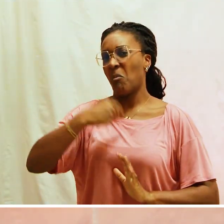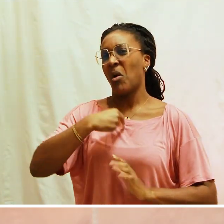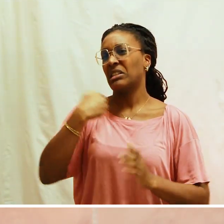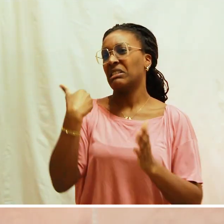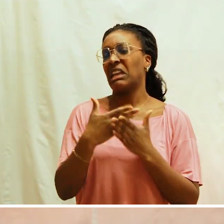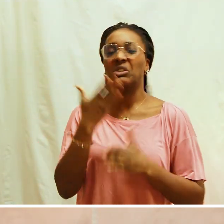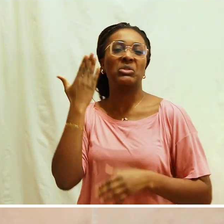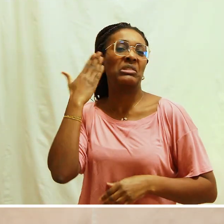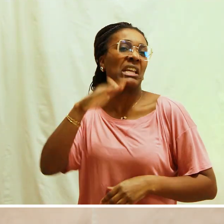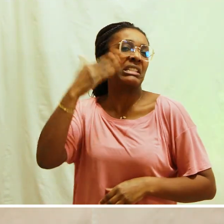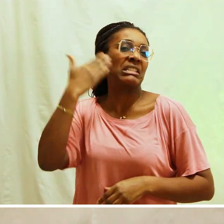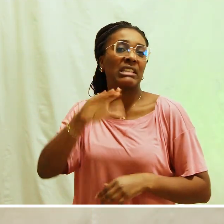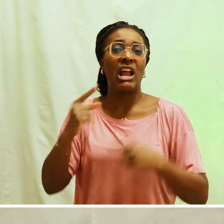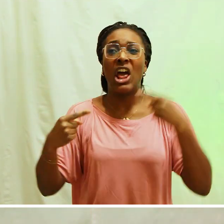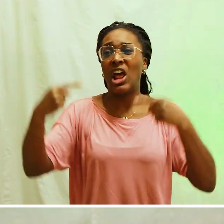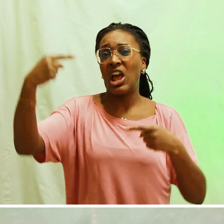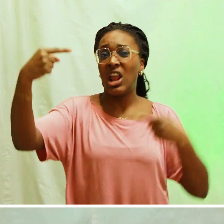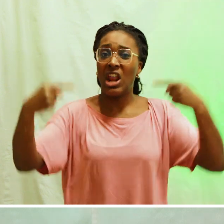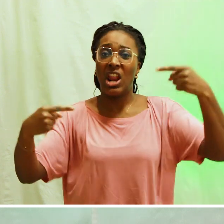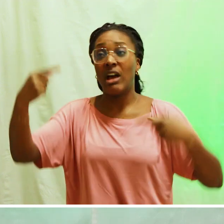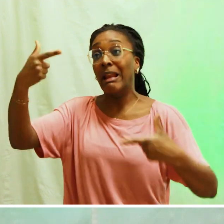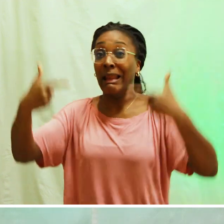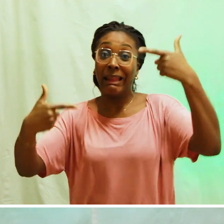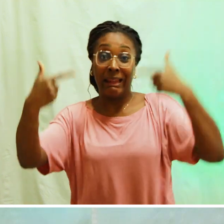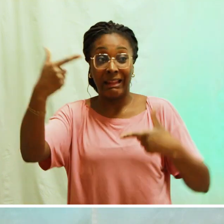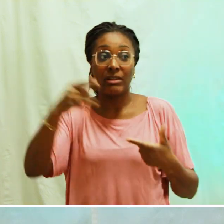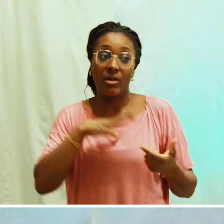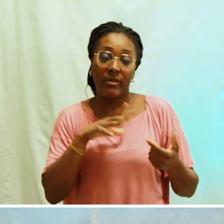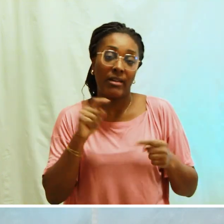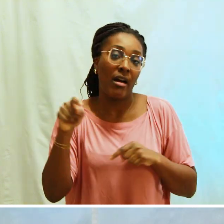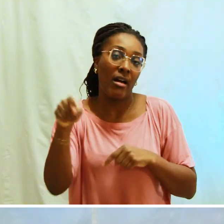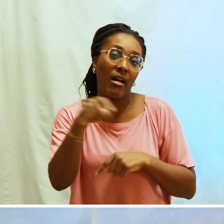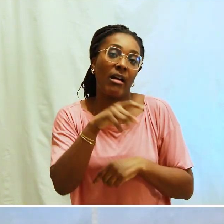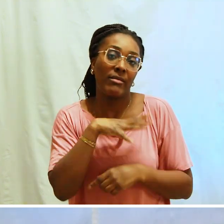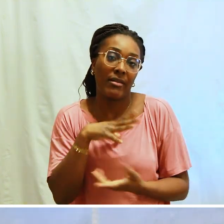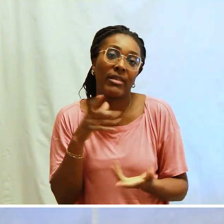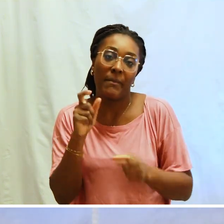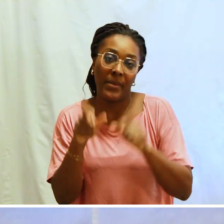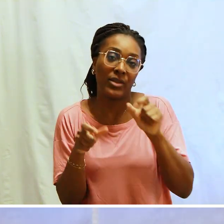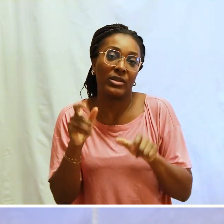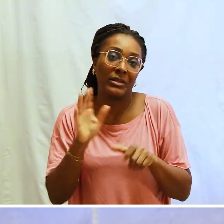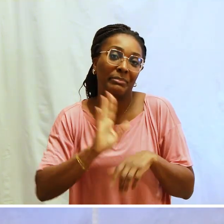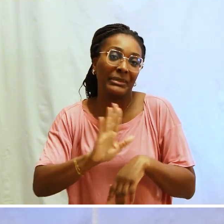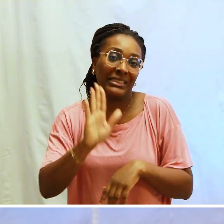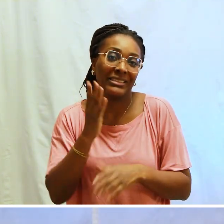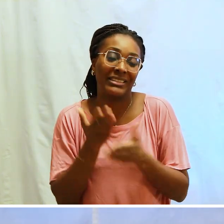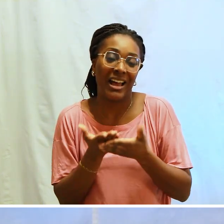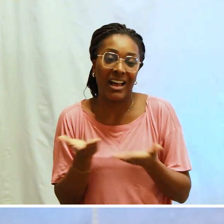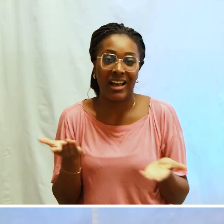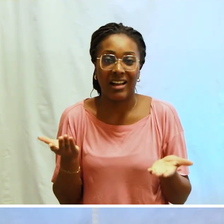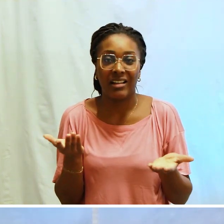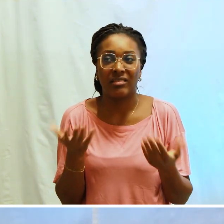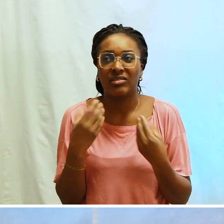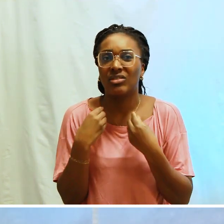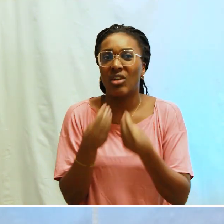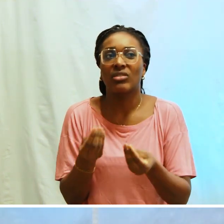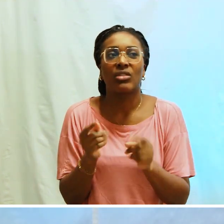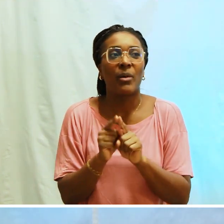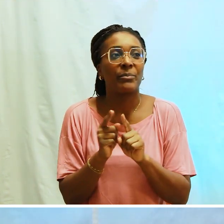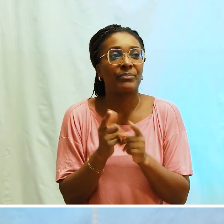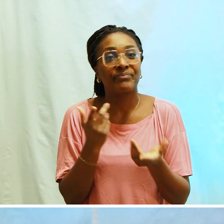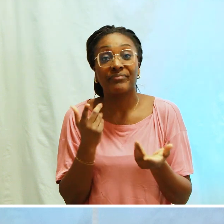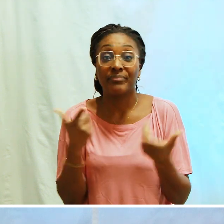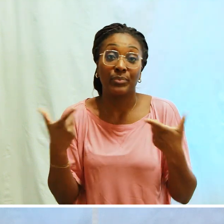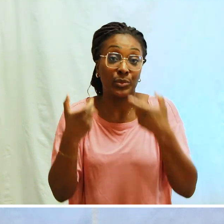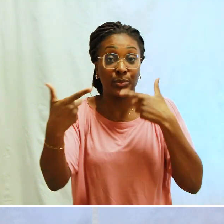moi je sais cela. Et on en a malheureusement parfois ce genre d'accès, et ça donne en fait